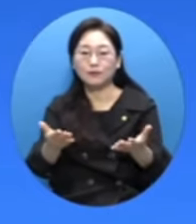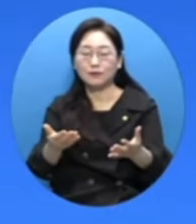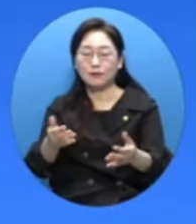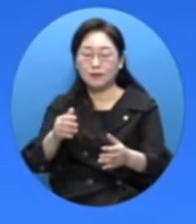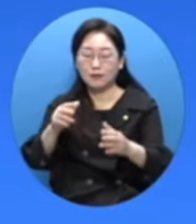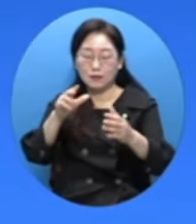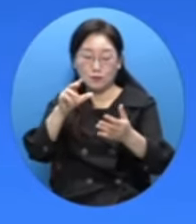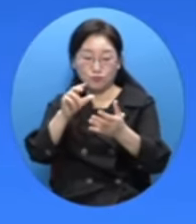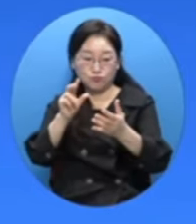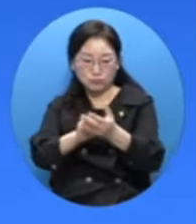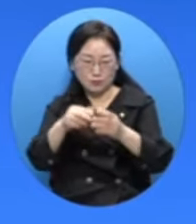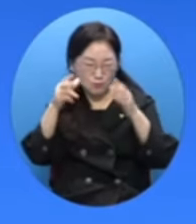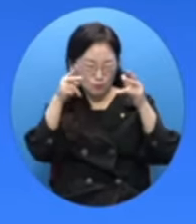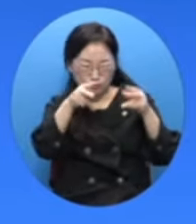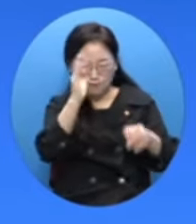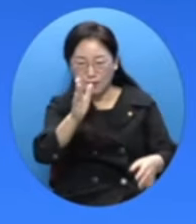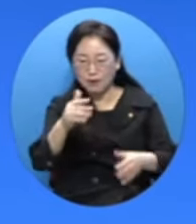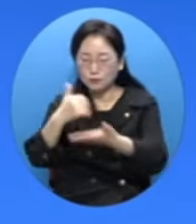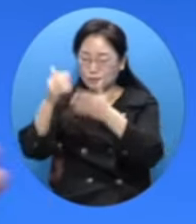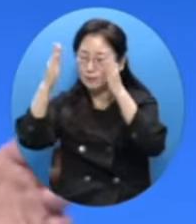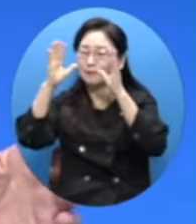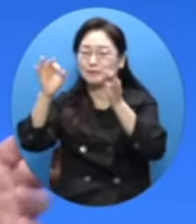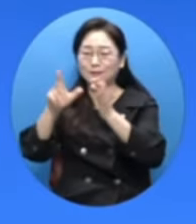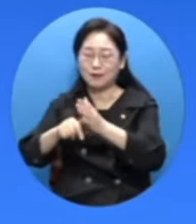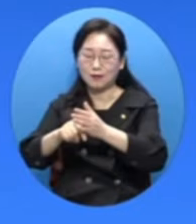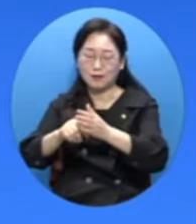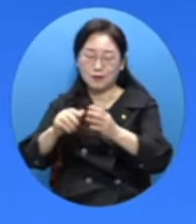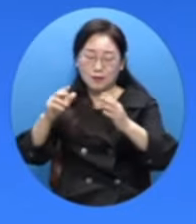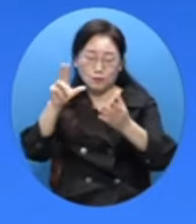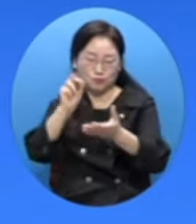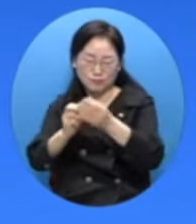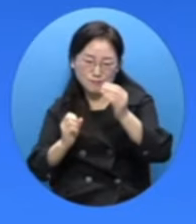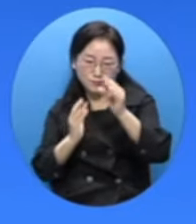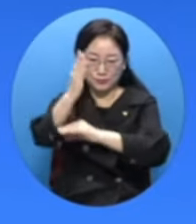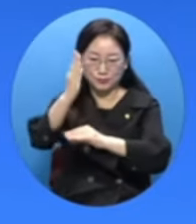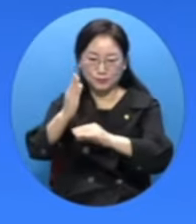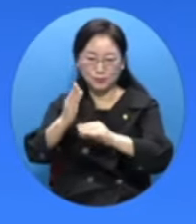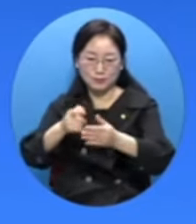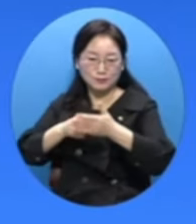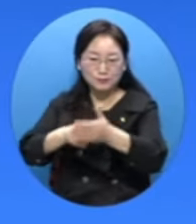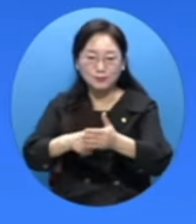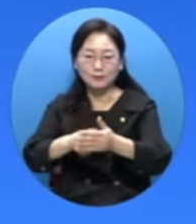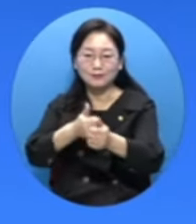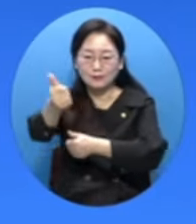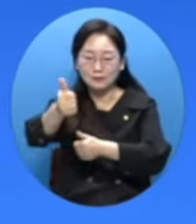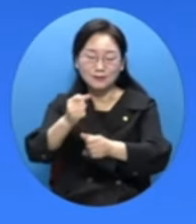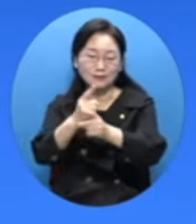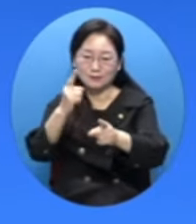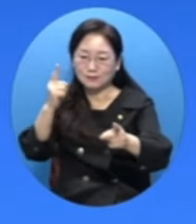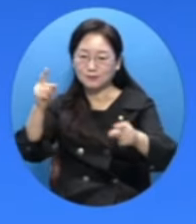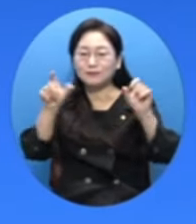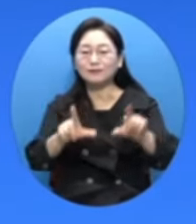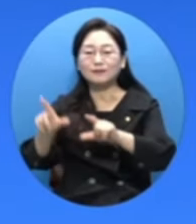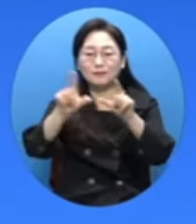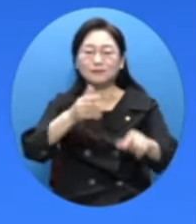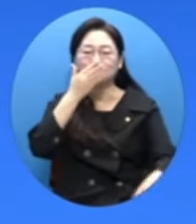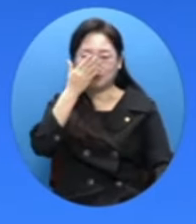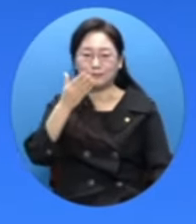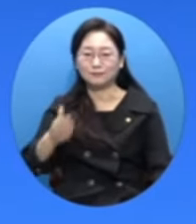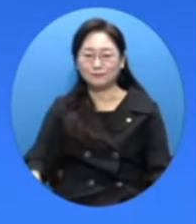문제를 바라보지 말고 주님을 바라볼 때 우리가 문제를 뛰어넘어서 문제를 극복하고 이기고 승리하는 삶을 살아가게 될